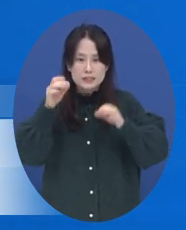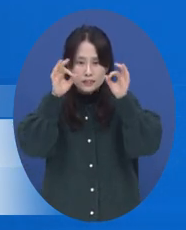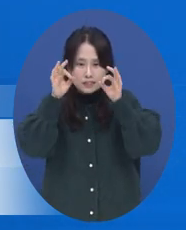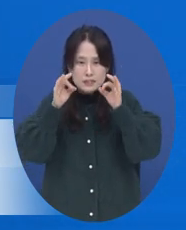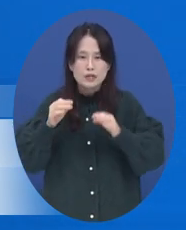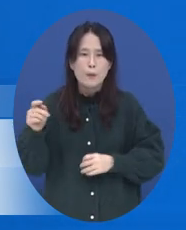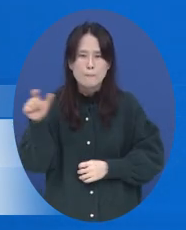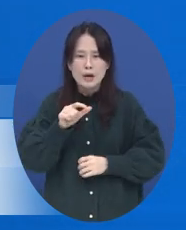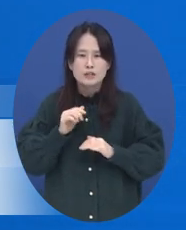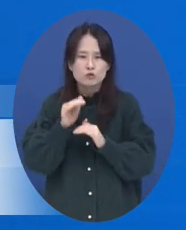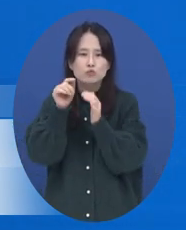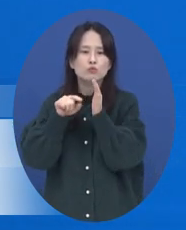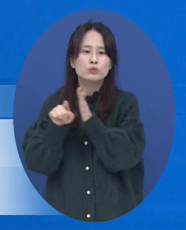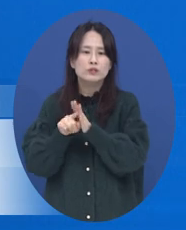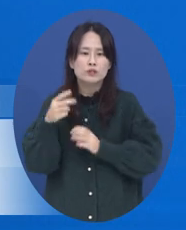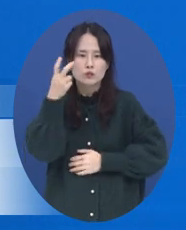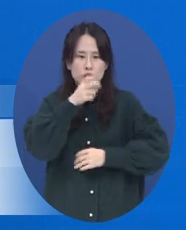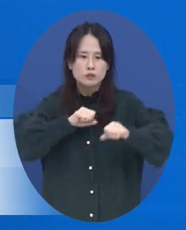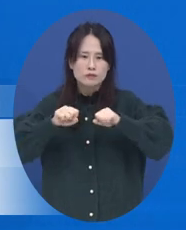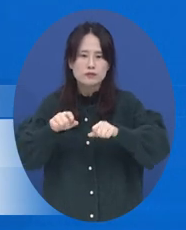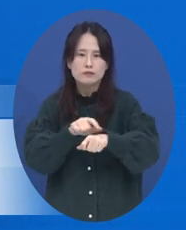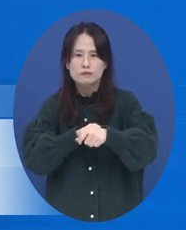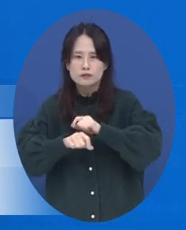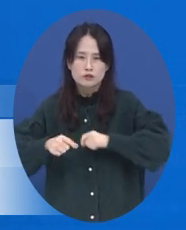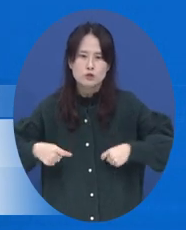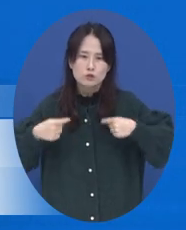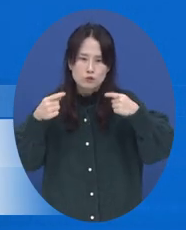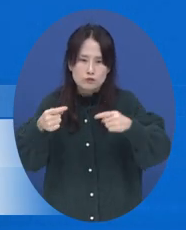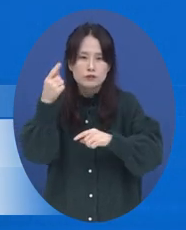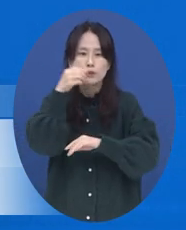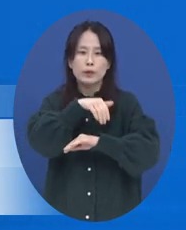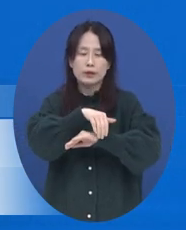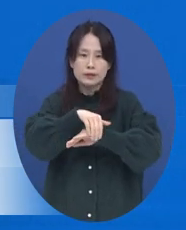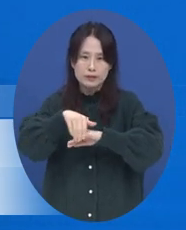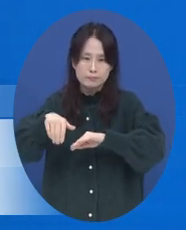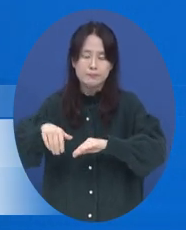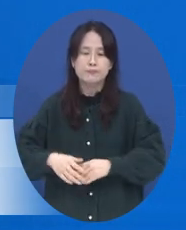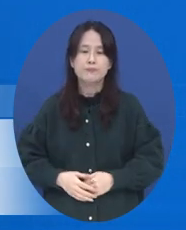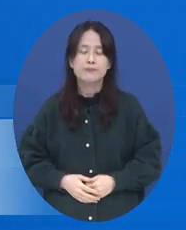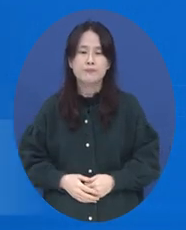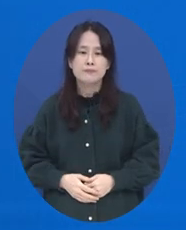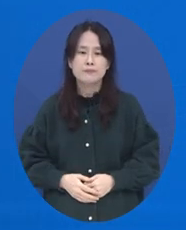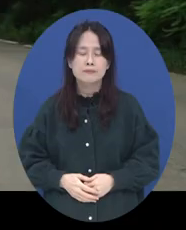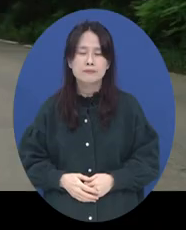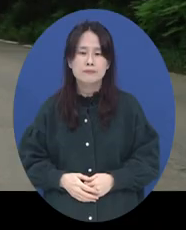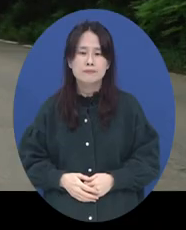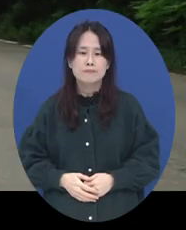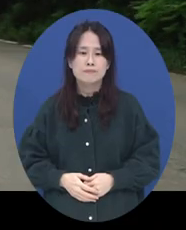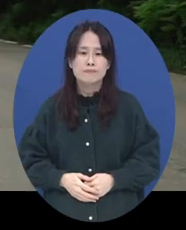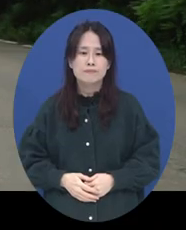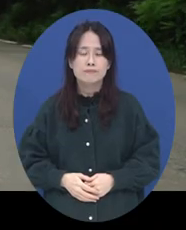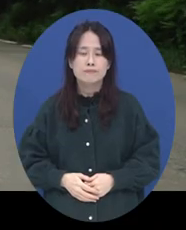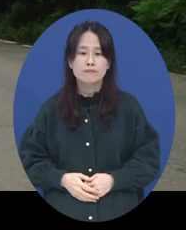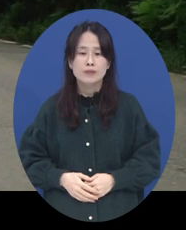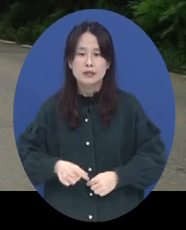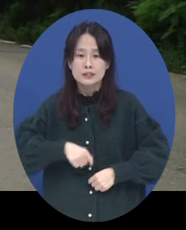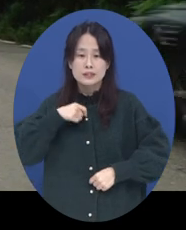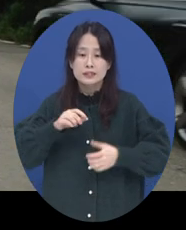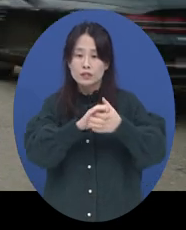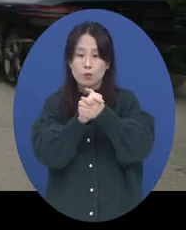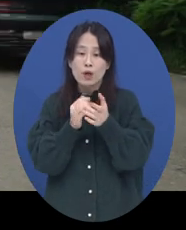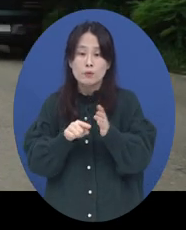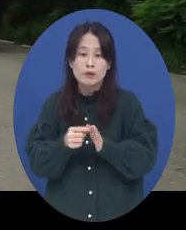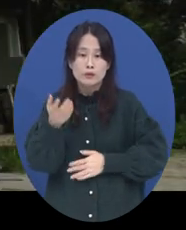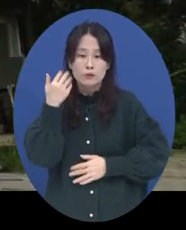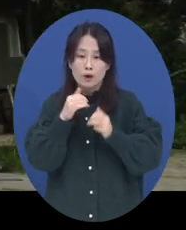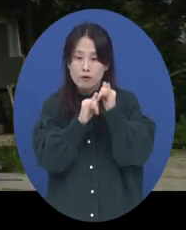진실 규명이 신속하게 추진될 수 있도록 조사 활동에 적극 협력해 나가겠습니다. 제2기 진실과